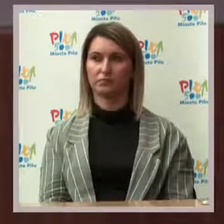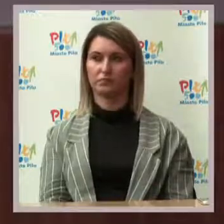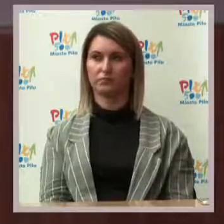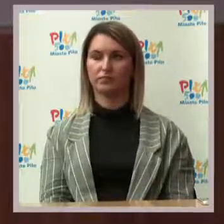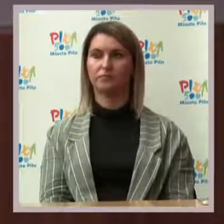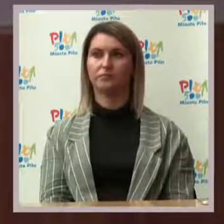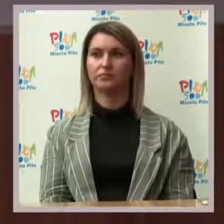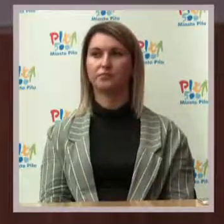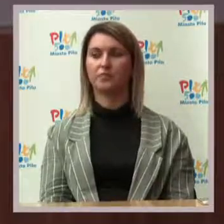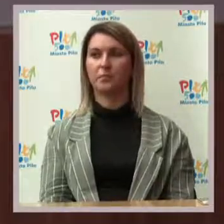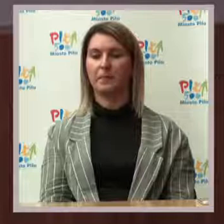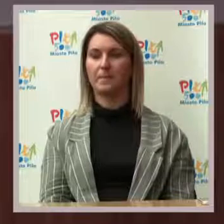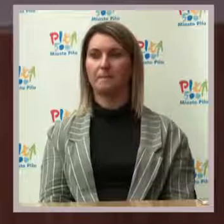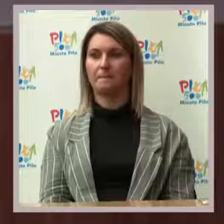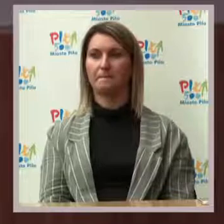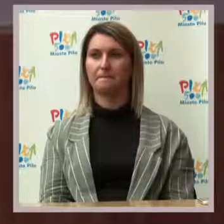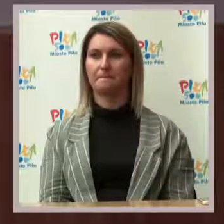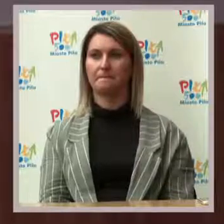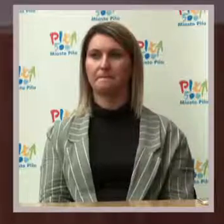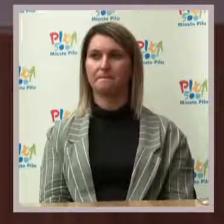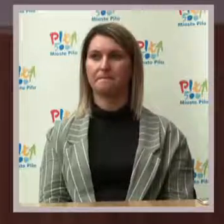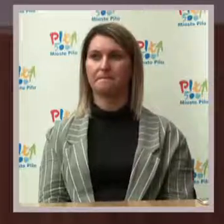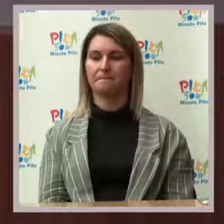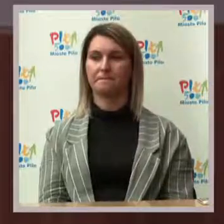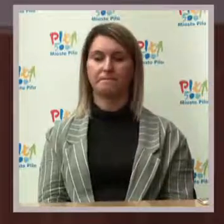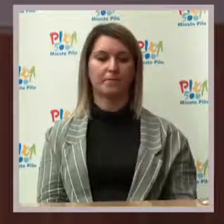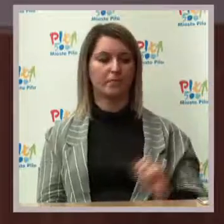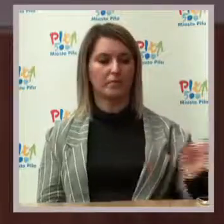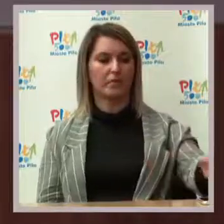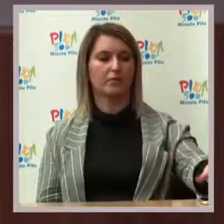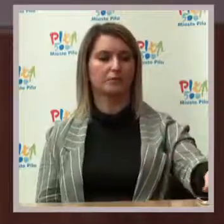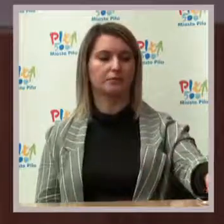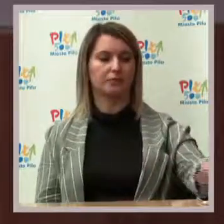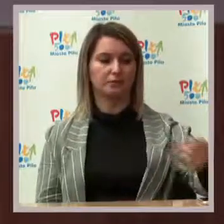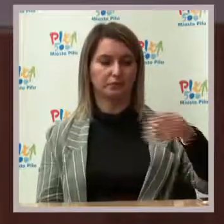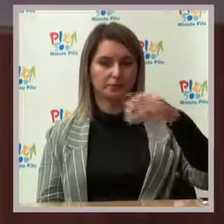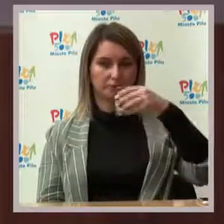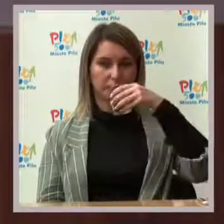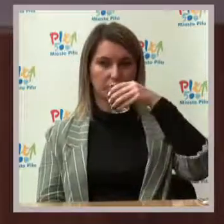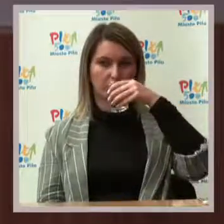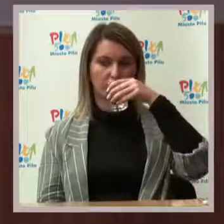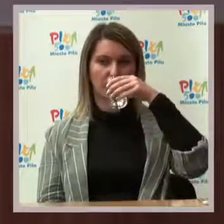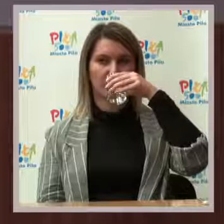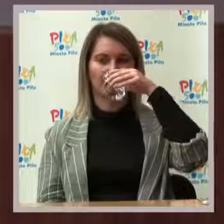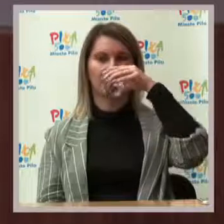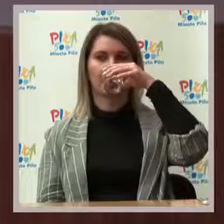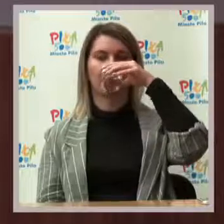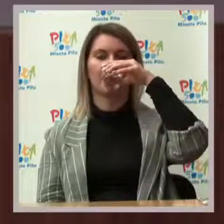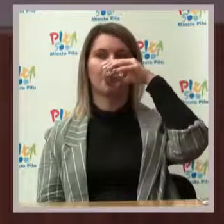funkcjonowaniem samorządu, z zadaniami, które ustawy na nas nakładają, ale piszemy wiele, wiele projektów